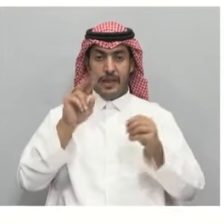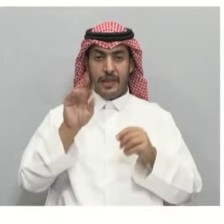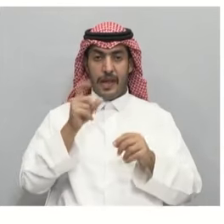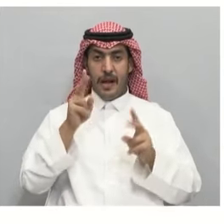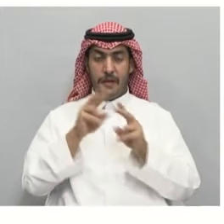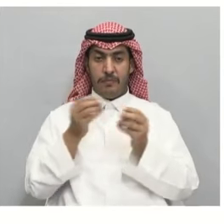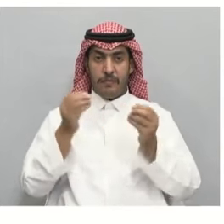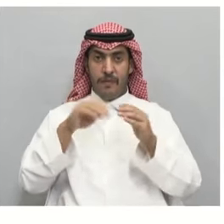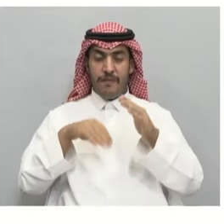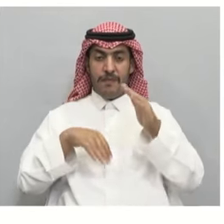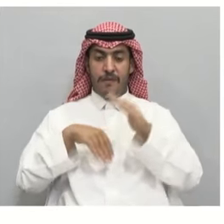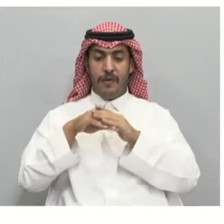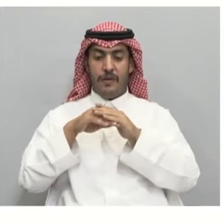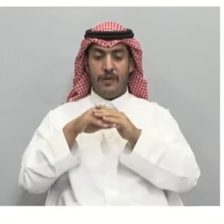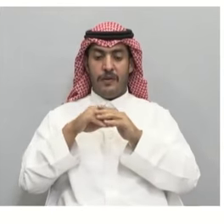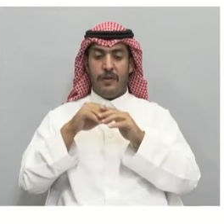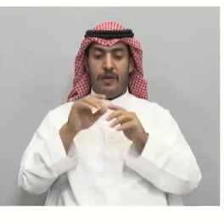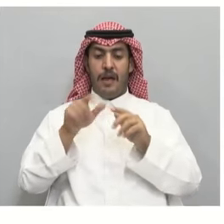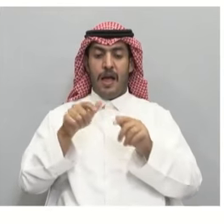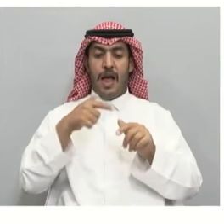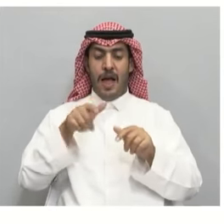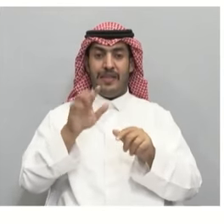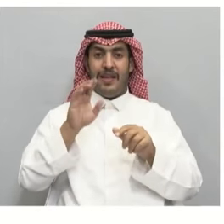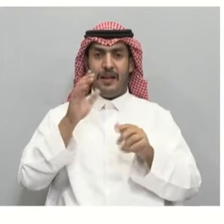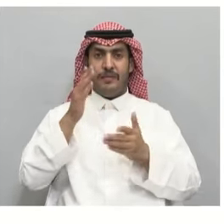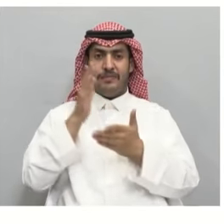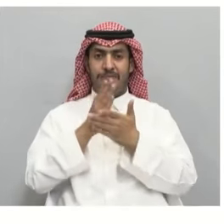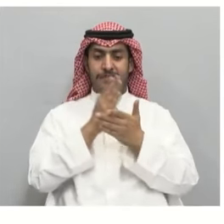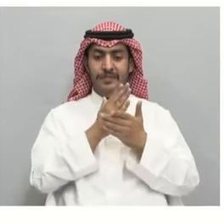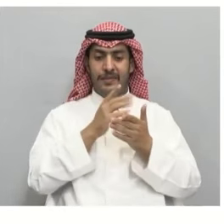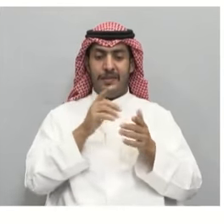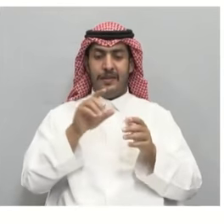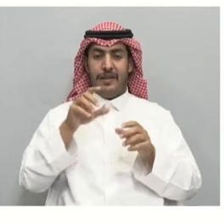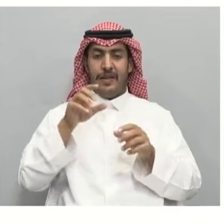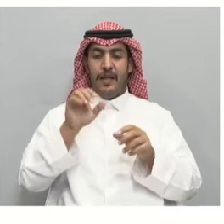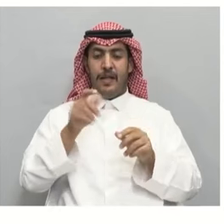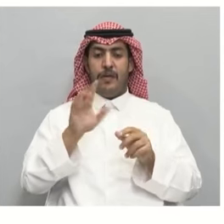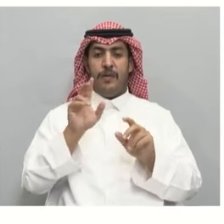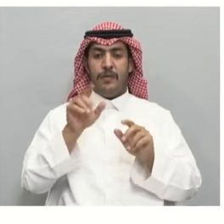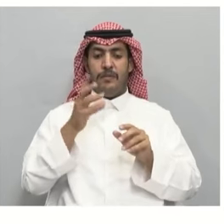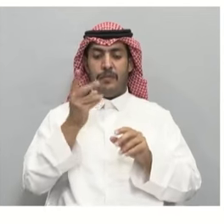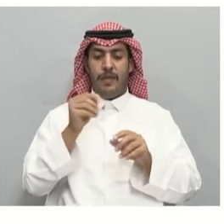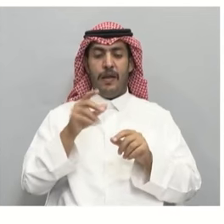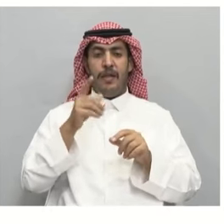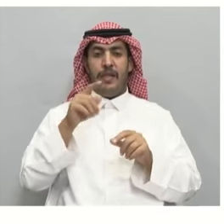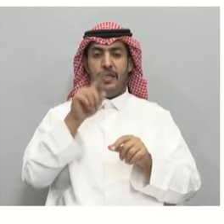الكهربائي عن حد معين تفتح هذه القواطع الكهربائيه او تنصهر هذه المصهرات فتفتح الدائره فتمنع